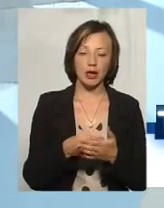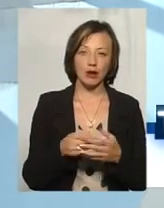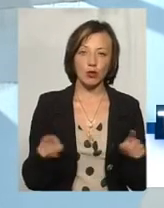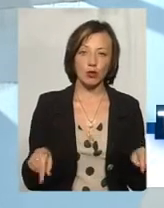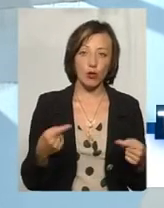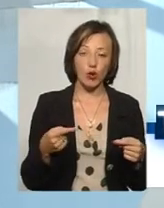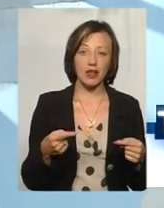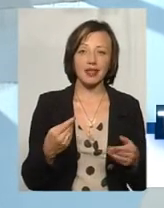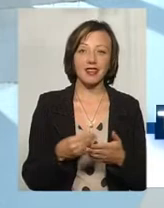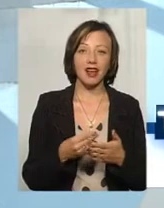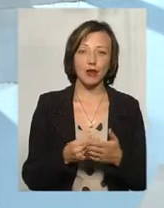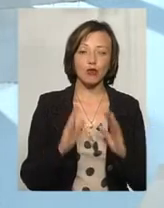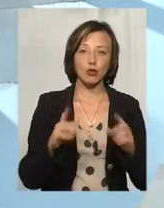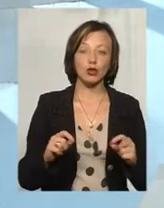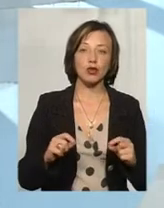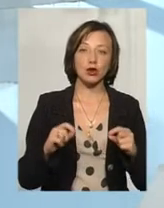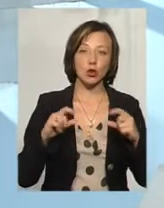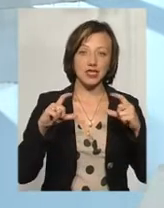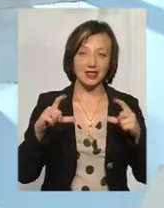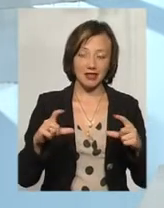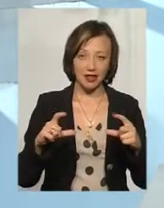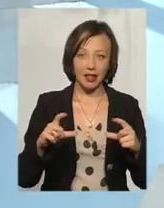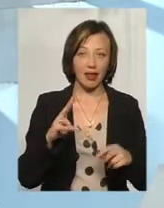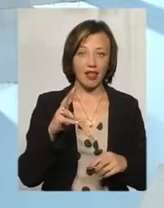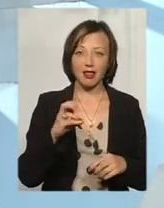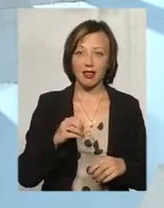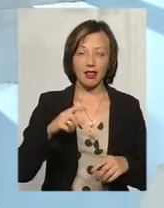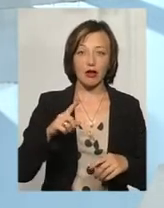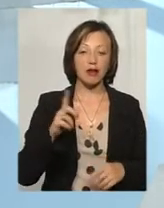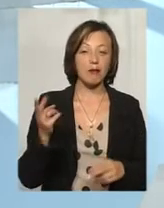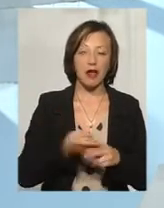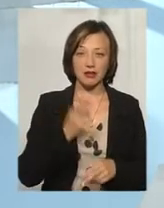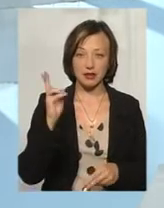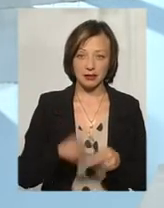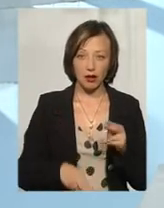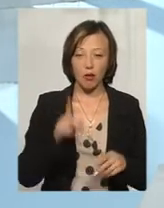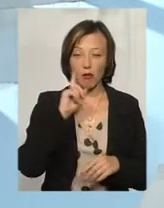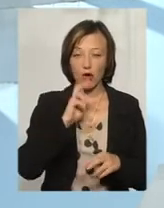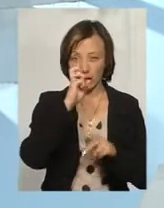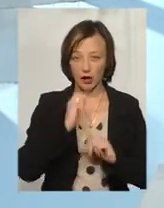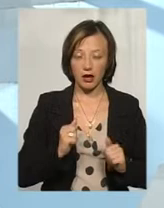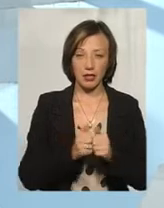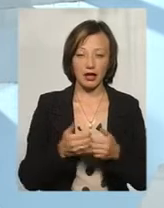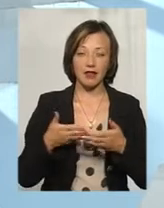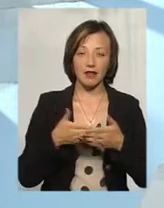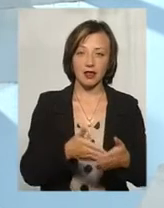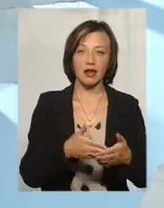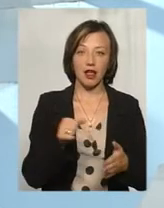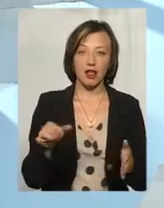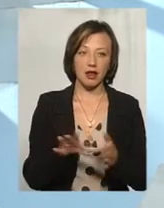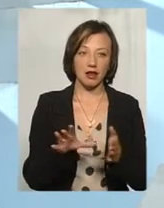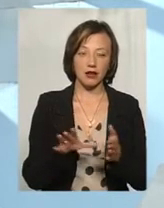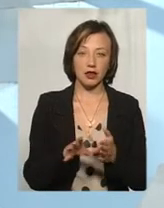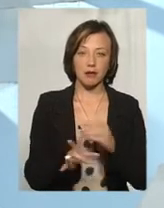тарифоутворення, тарифи будуть рости нескінченно, поки країна не дійде до точки